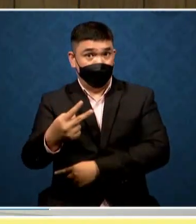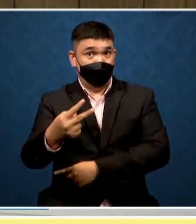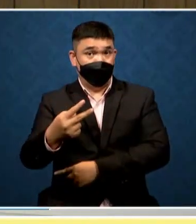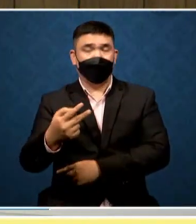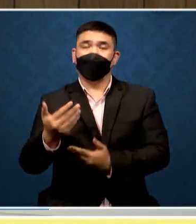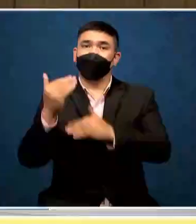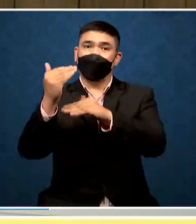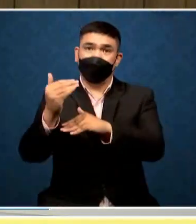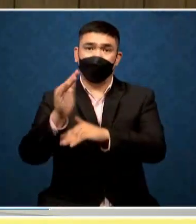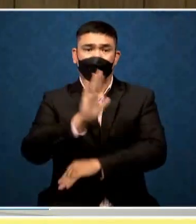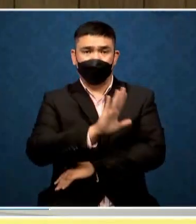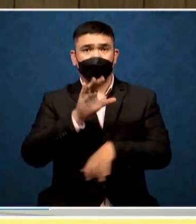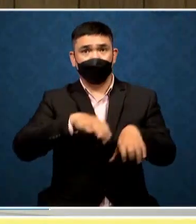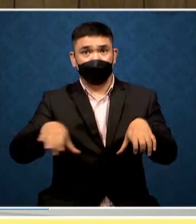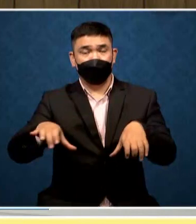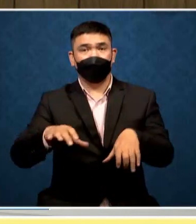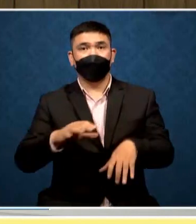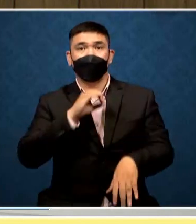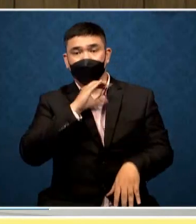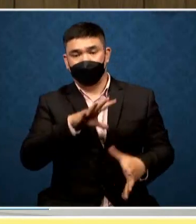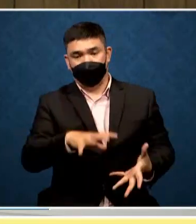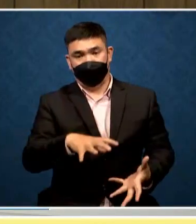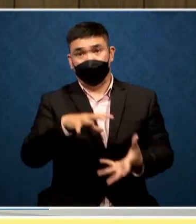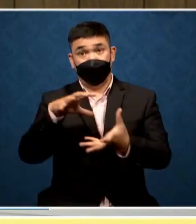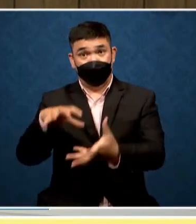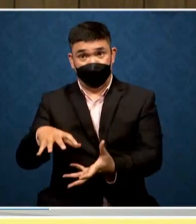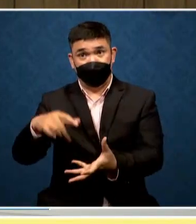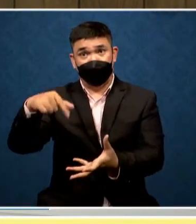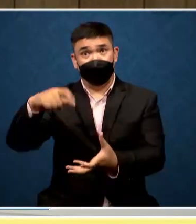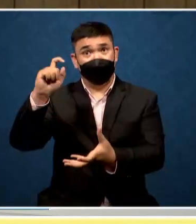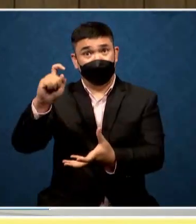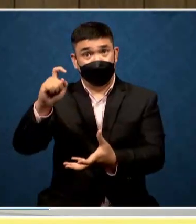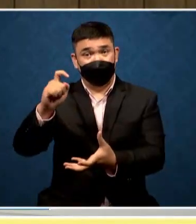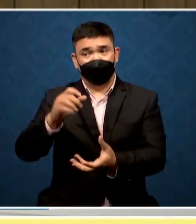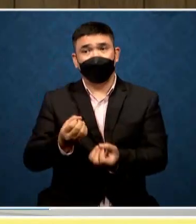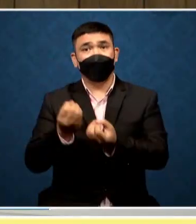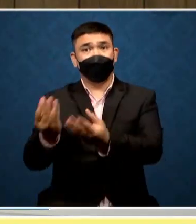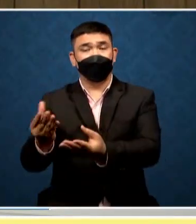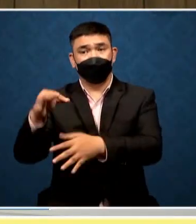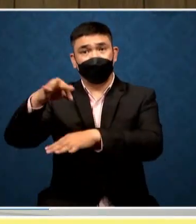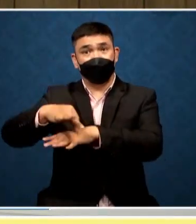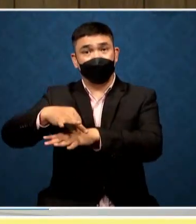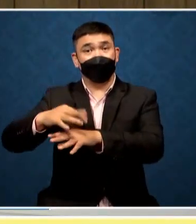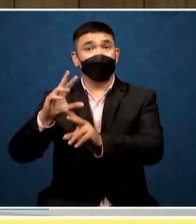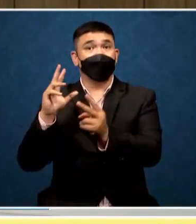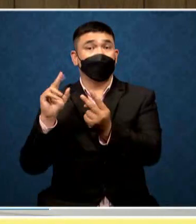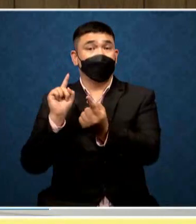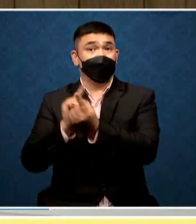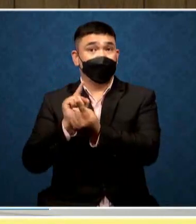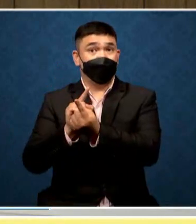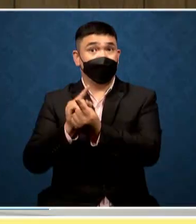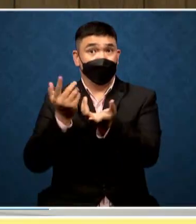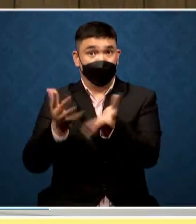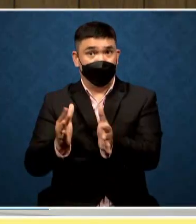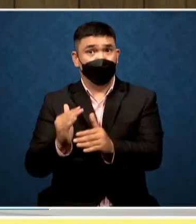ที่นะครับก็จะให้เอาขยะอันตรายนะครับเอาไปส่งตามจุดนัดที่องค์การบริหารส่วนจังหวัดเขา